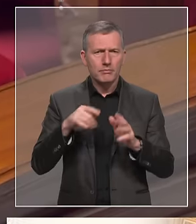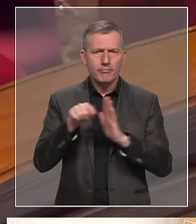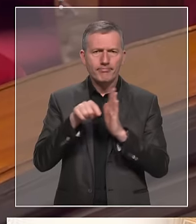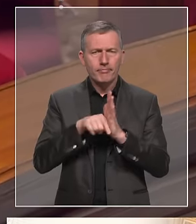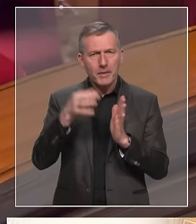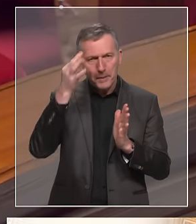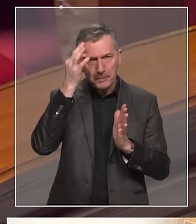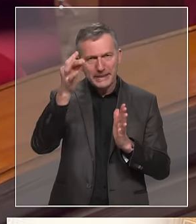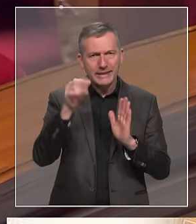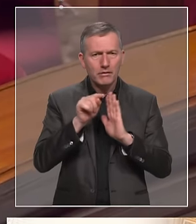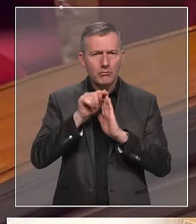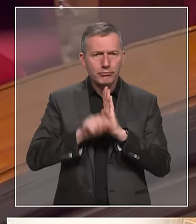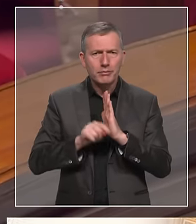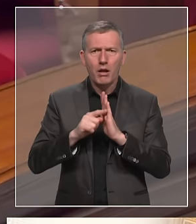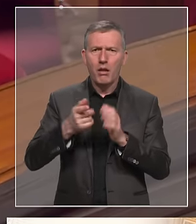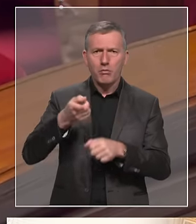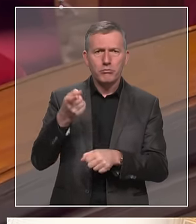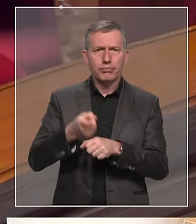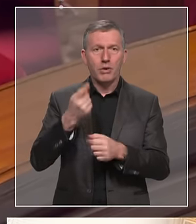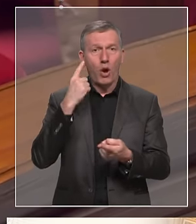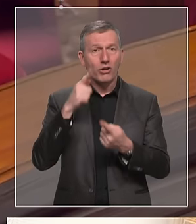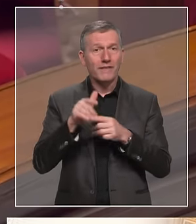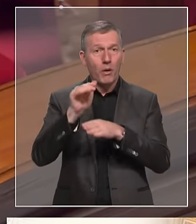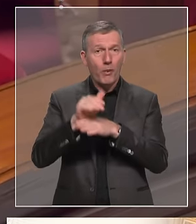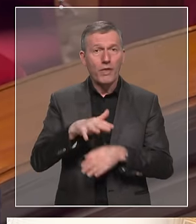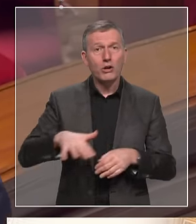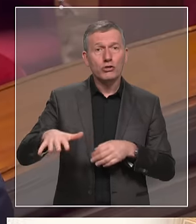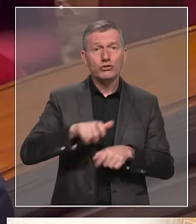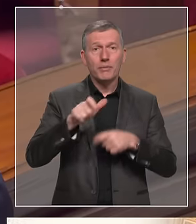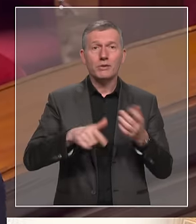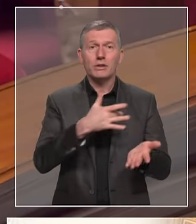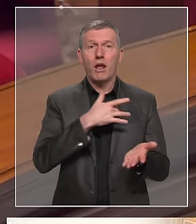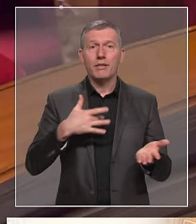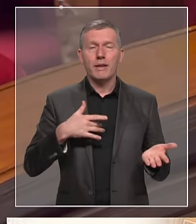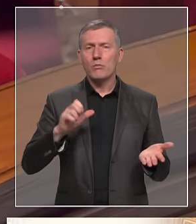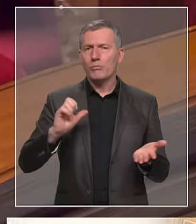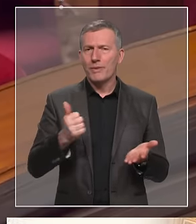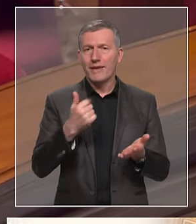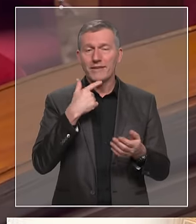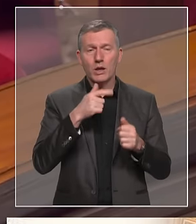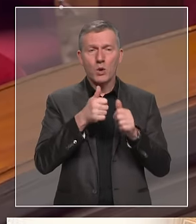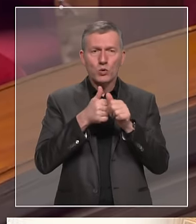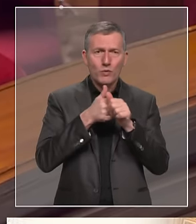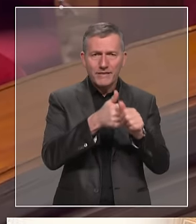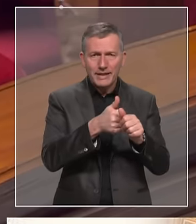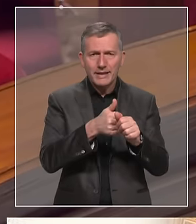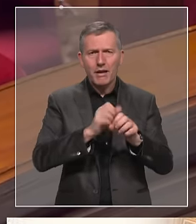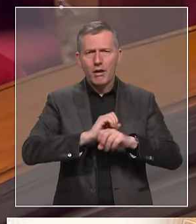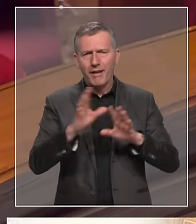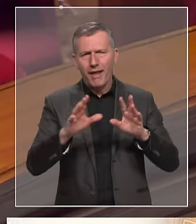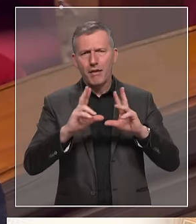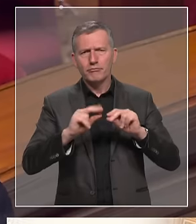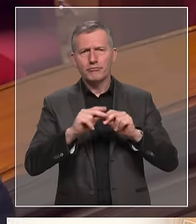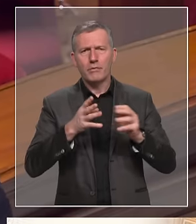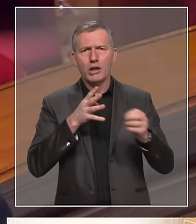préfecture et des mesures qui sont ordonnées, encore une fois, pour protéger la santé de nos concitoyens. Donc, un, suivi et transparence en avance de phase par rapport à